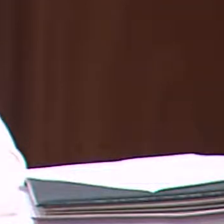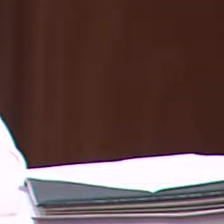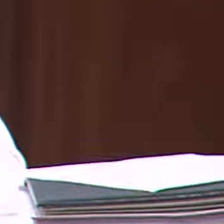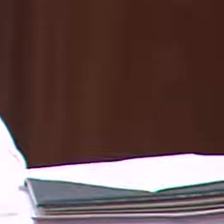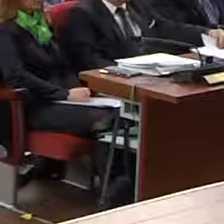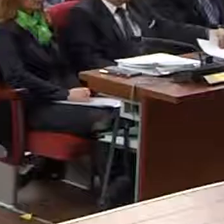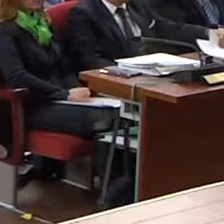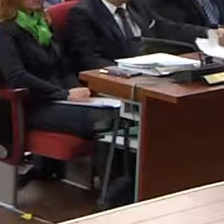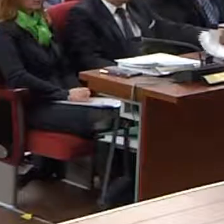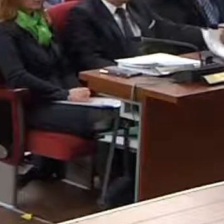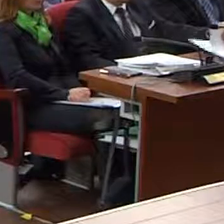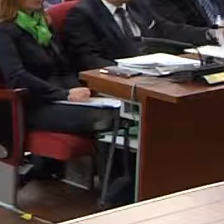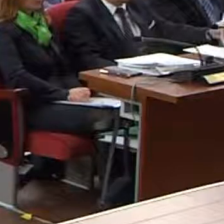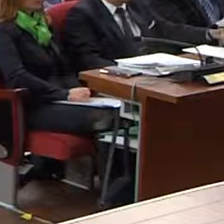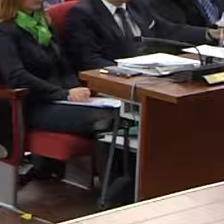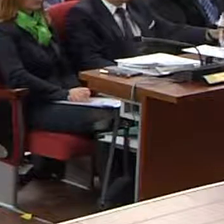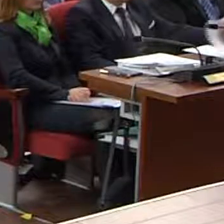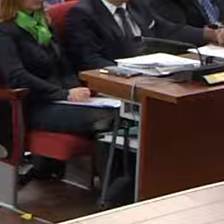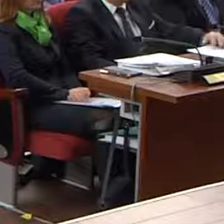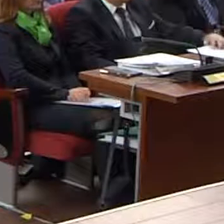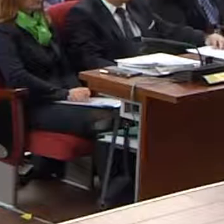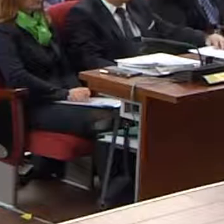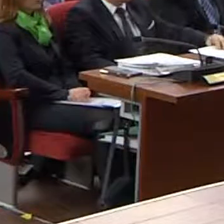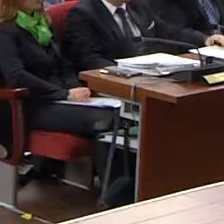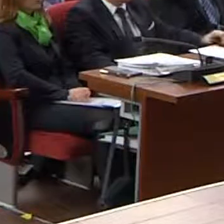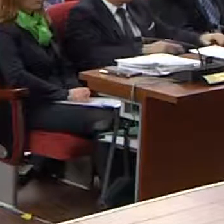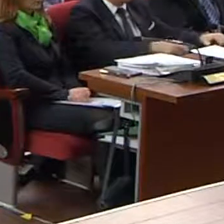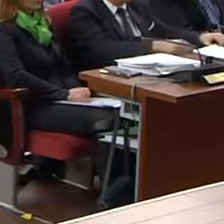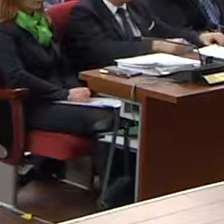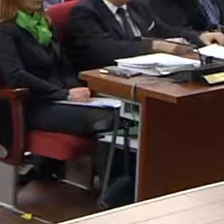wszystkich obecnych tutaj na sali, których nie wymieniłam.